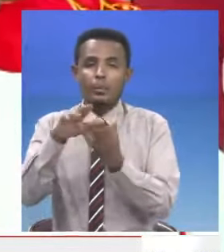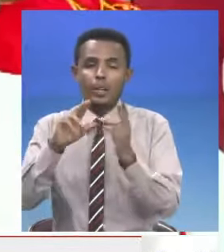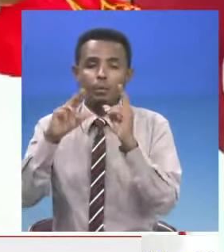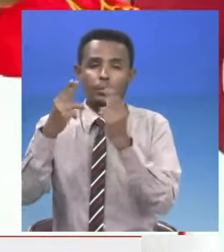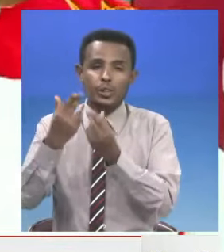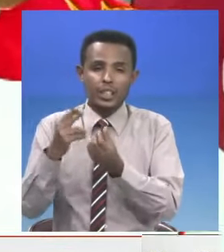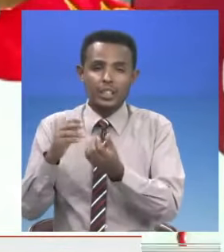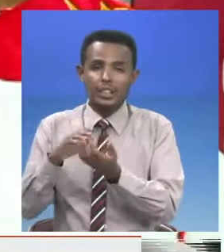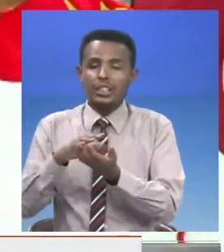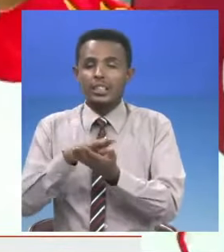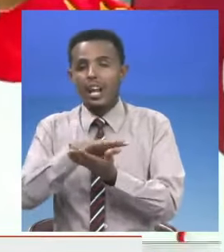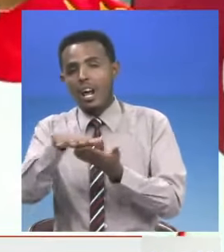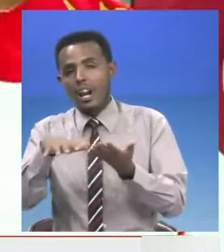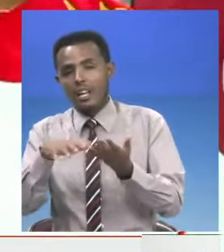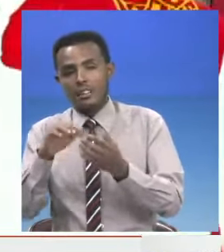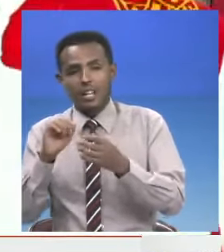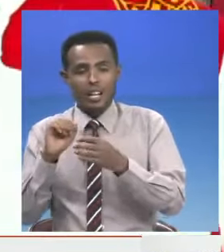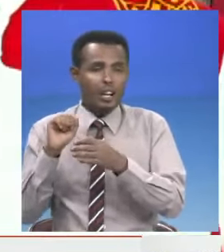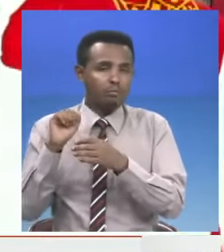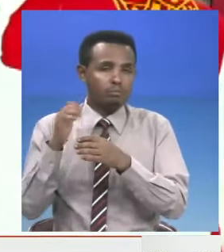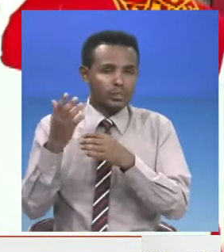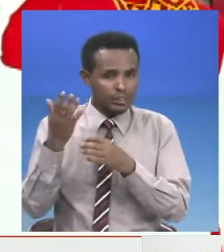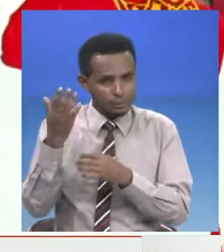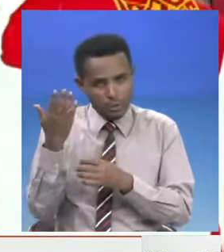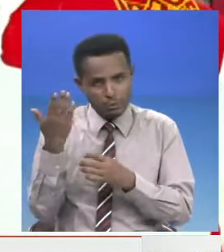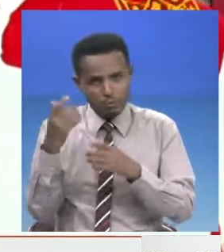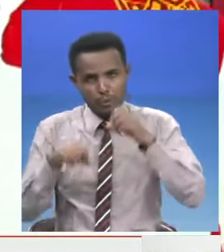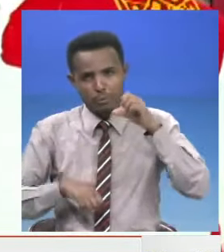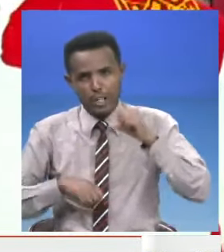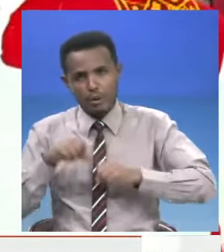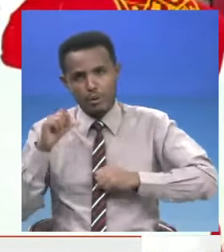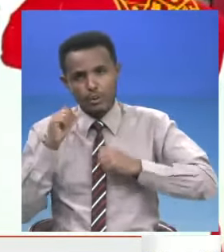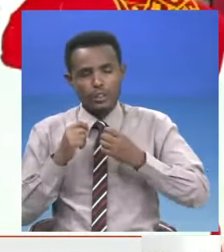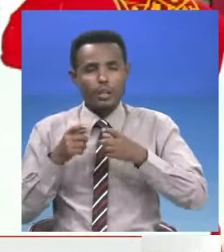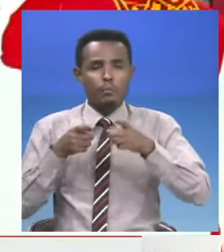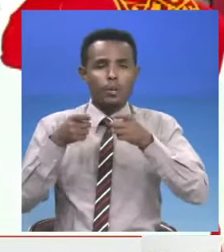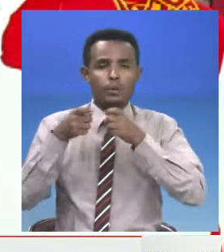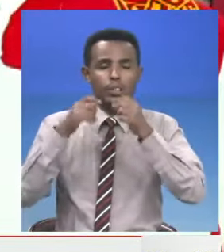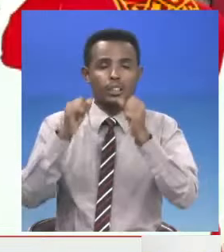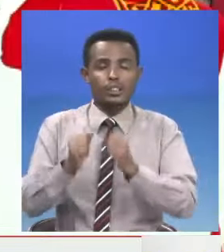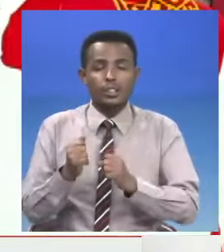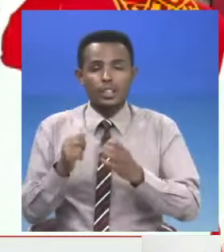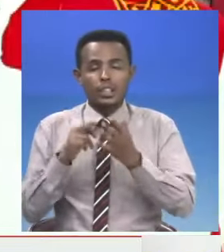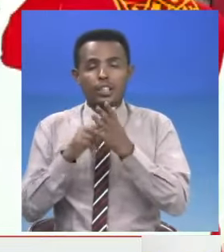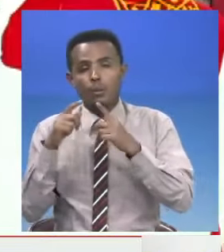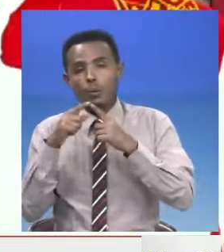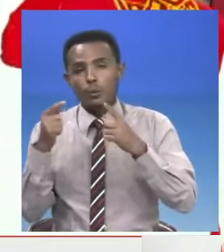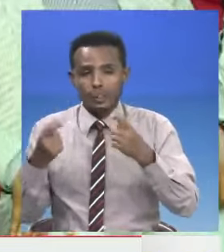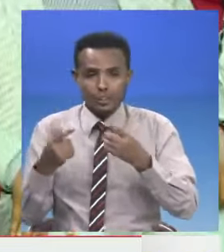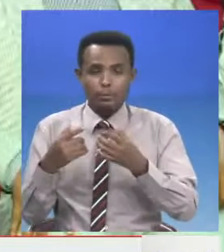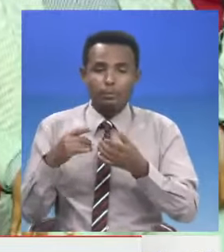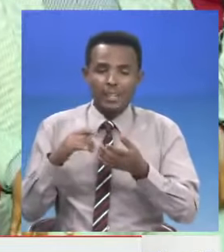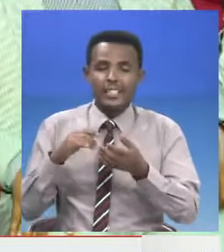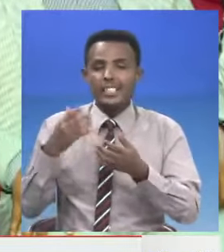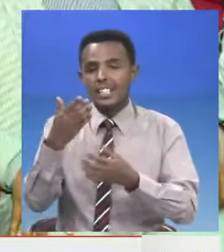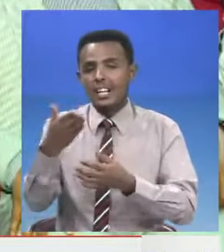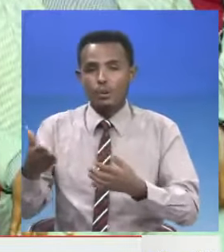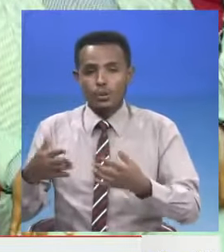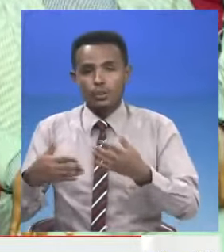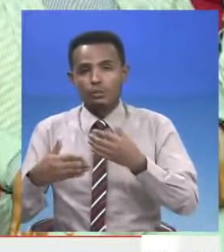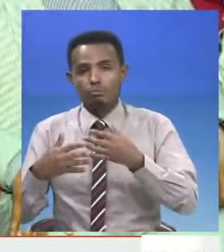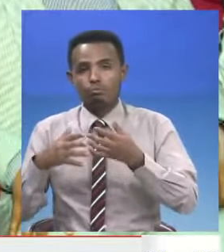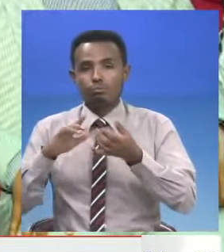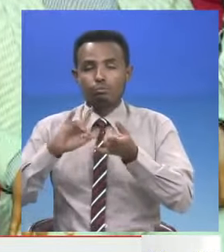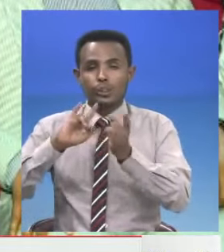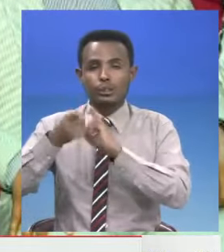ተላላኪዎች፣ ባንዳዎችና ጽንፈኞችን መቆጣጠር ተችሏል። ህገወጥ መሳሪያዎች ሲዘዋወሩ መቆጣጠር ተችሏል። በተወሰነ